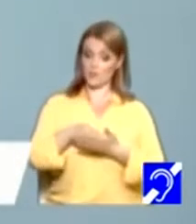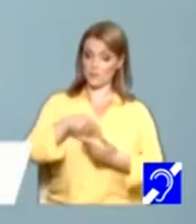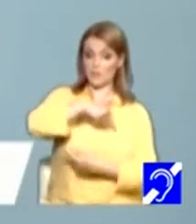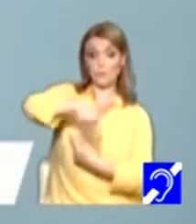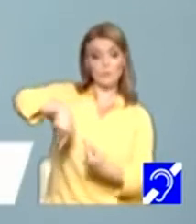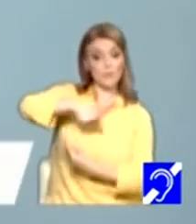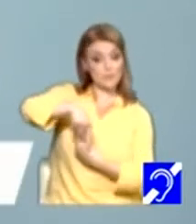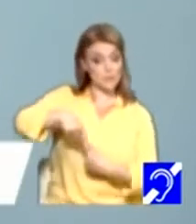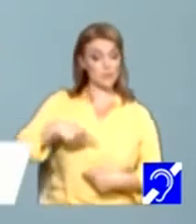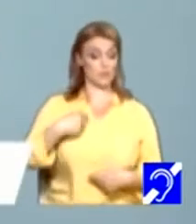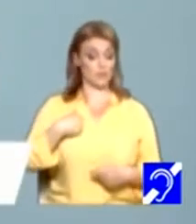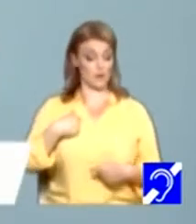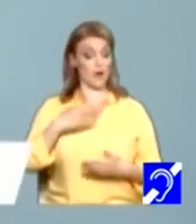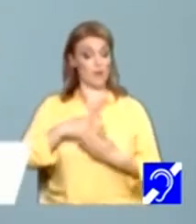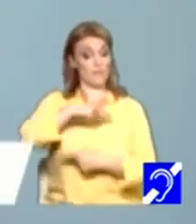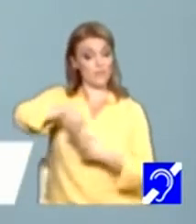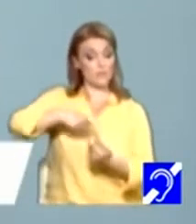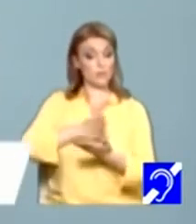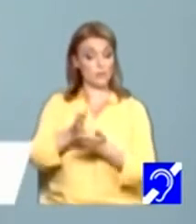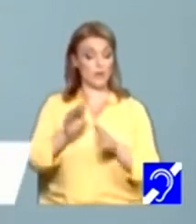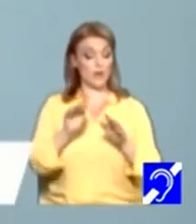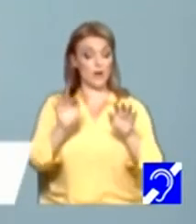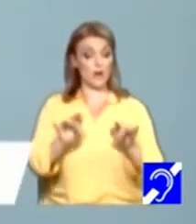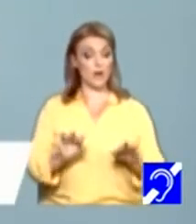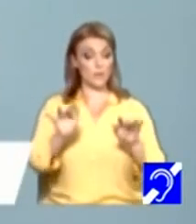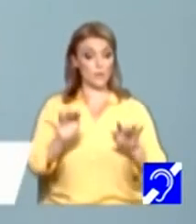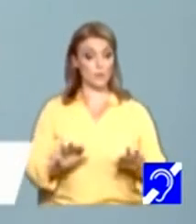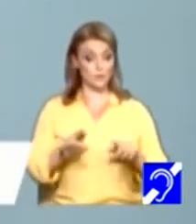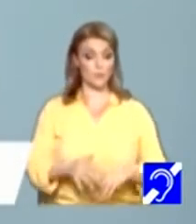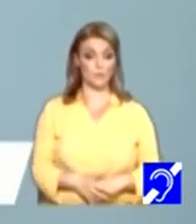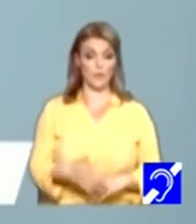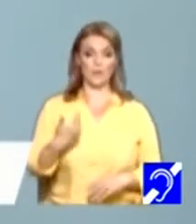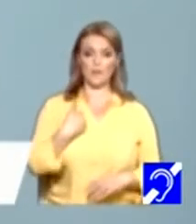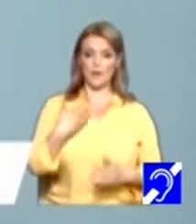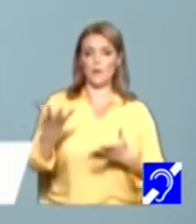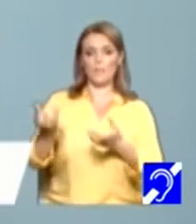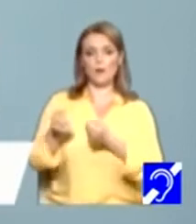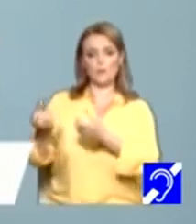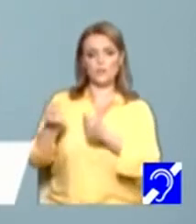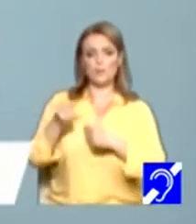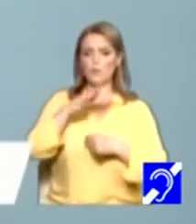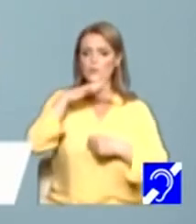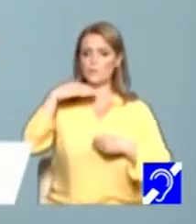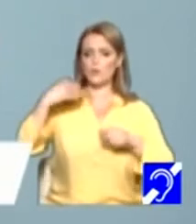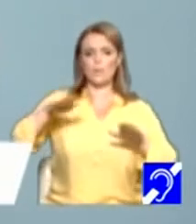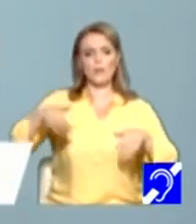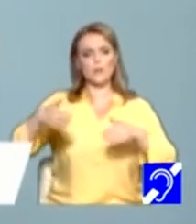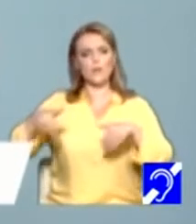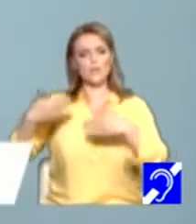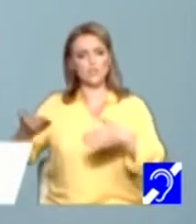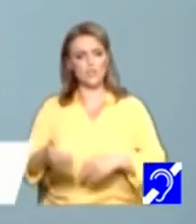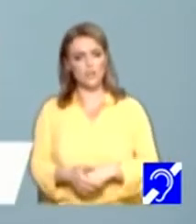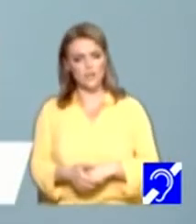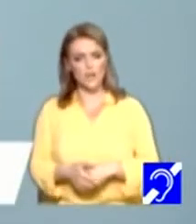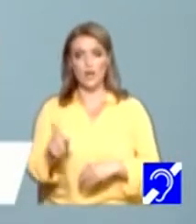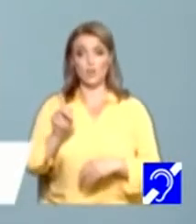pentru drepturile omului. Eu am primit foarte multe oferte de la practic toate partidele politice din Republica Moldova să fac